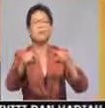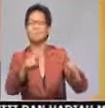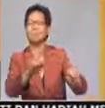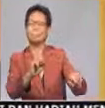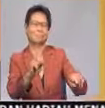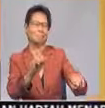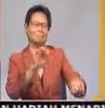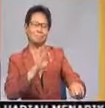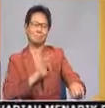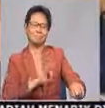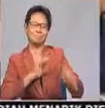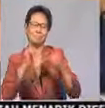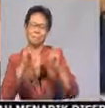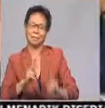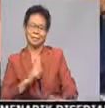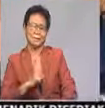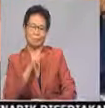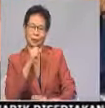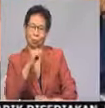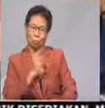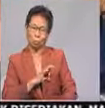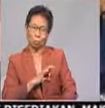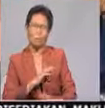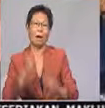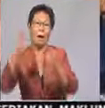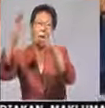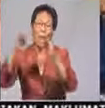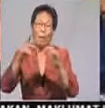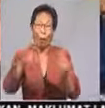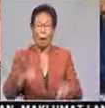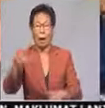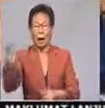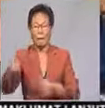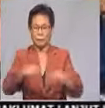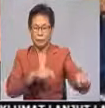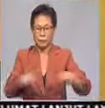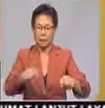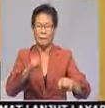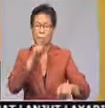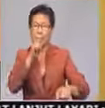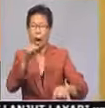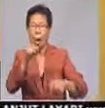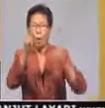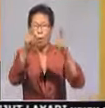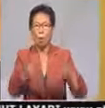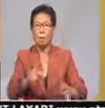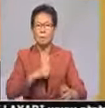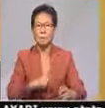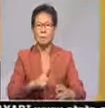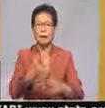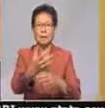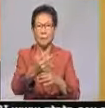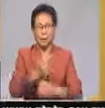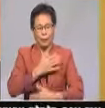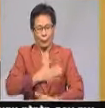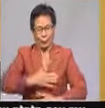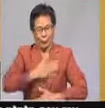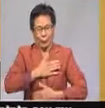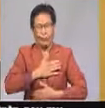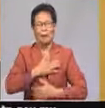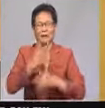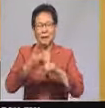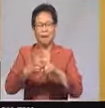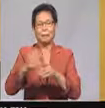akan menguntungkan umat Islam. Apalagi mengharapkan pihak lain yang bertindak dalam memastikan umat Islam mendapat nikmat dan